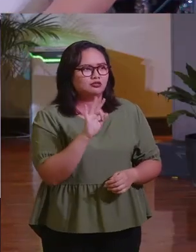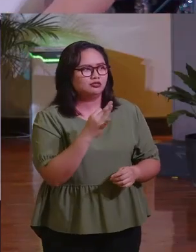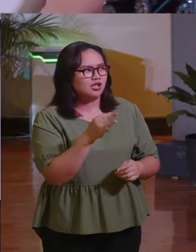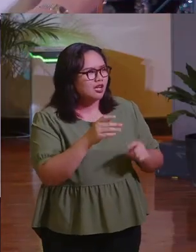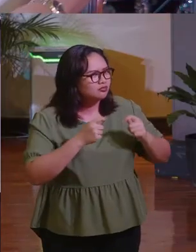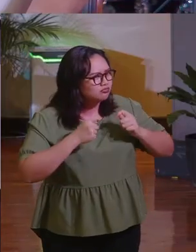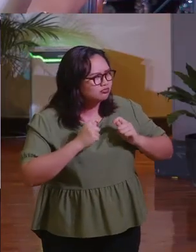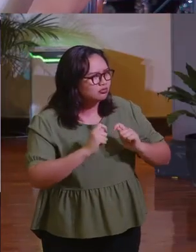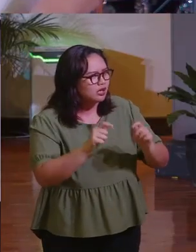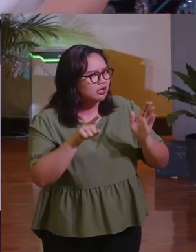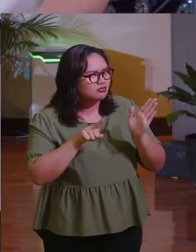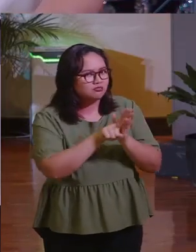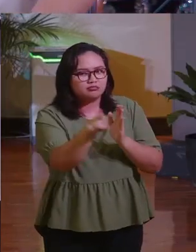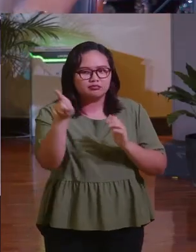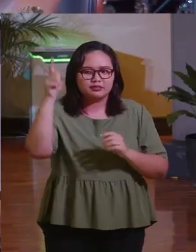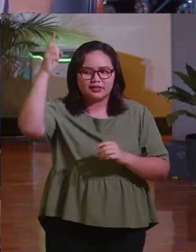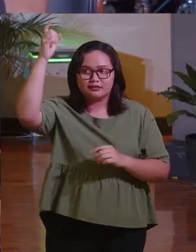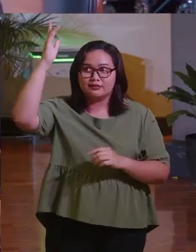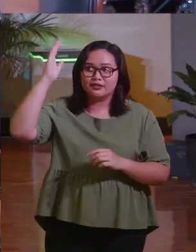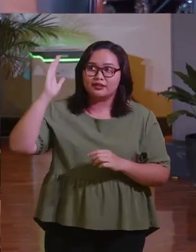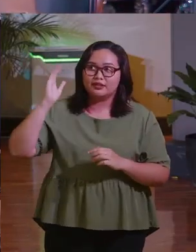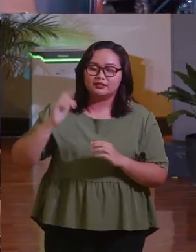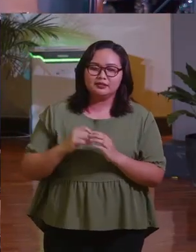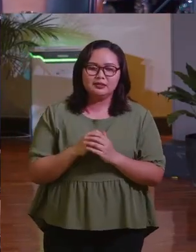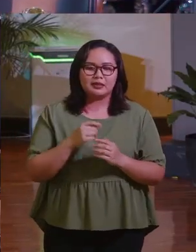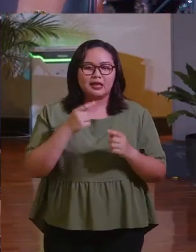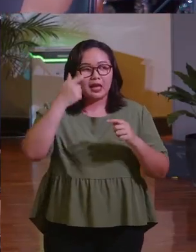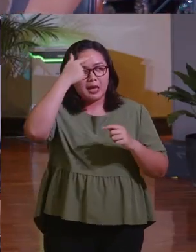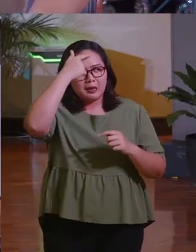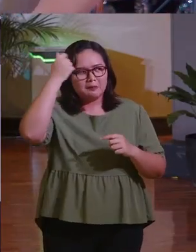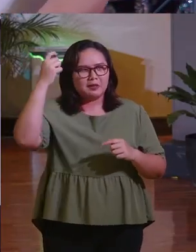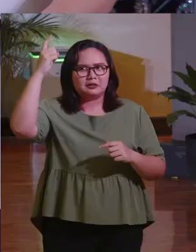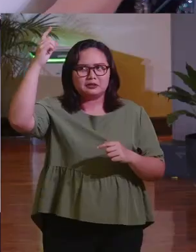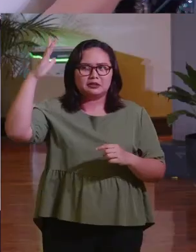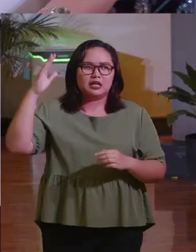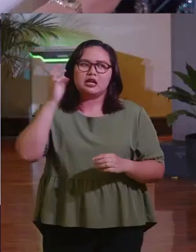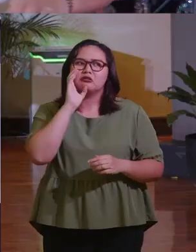Diyos sapagkat may pinag-uutos ng Diyos na ayaw niyang gawin.